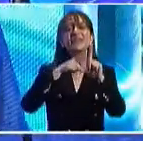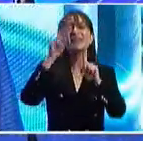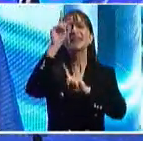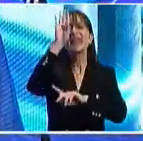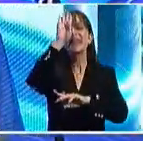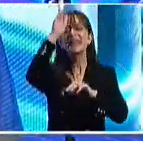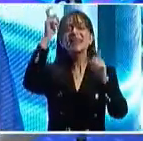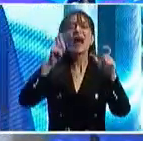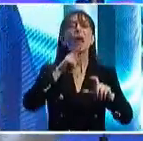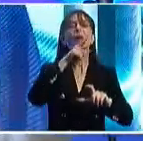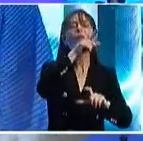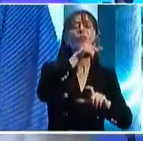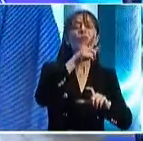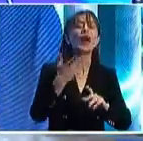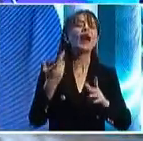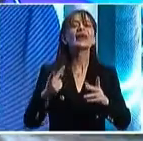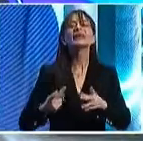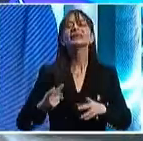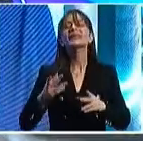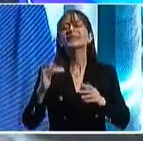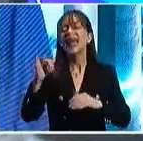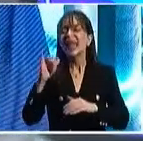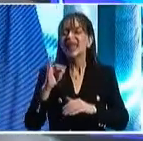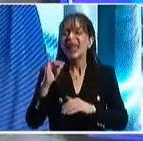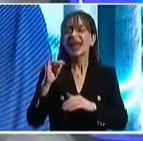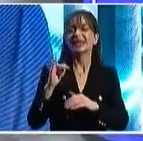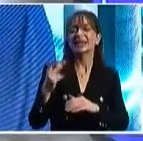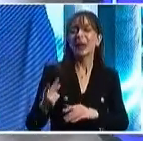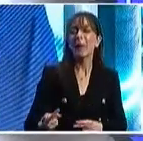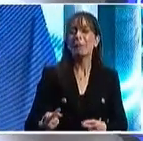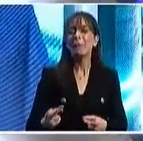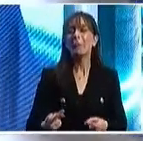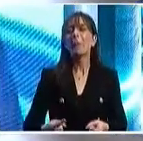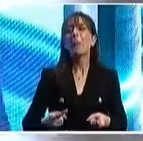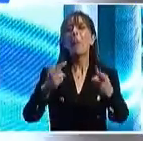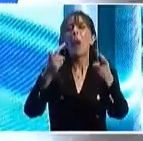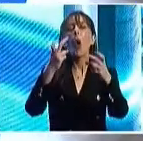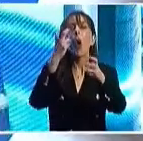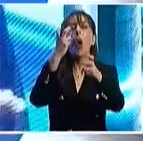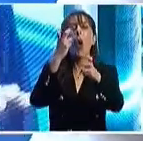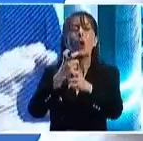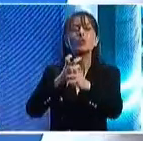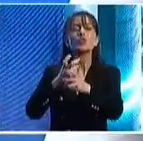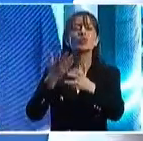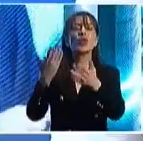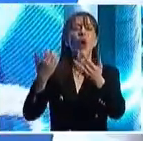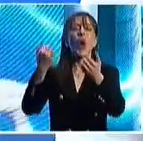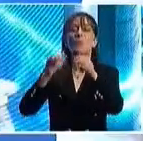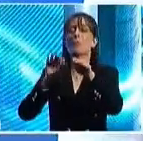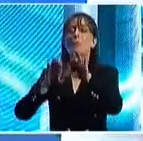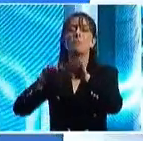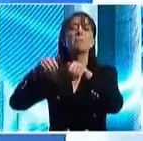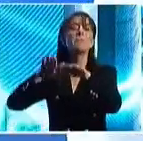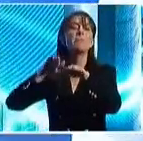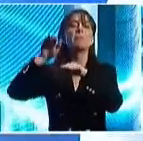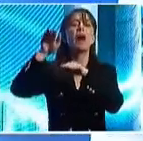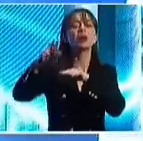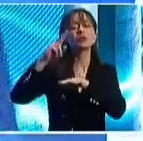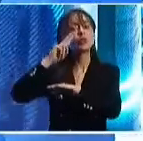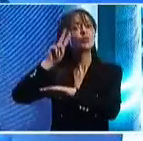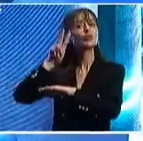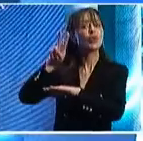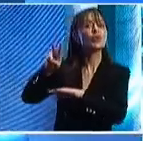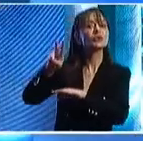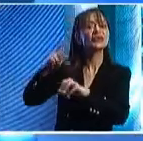yakın boş otoparkın nerede olduğunu görebileceksiniz. Hemen otoparka varmadan yerinizin